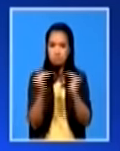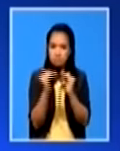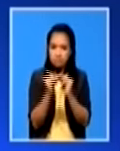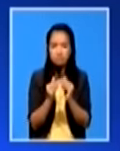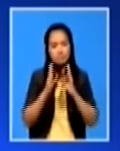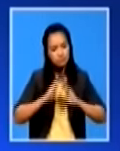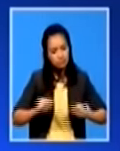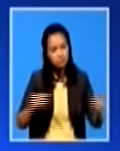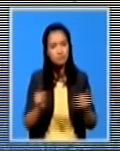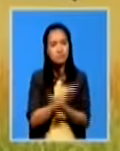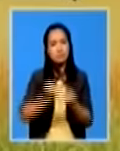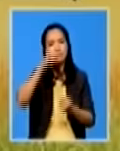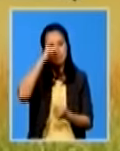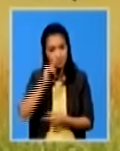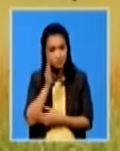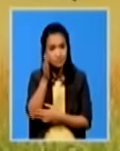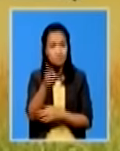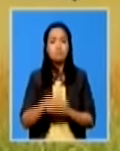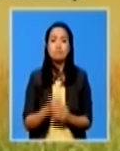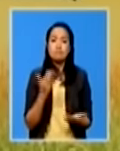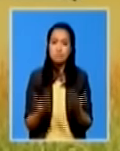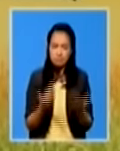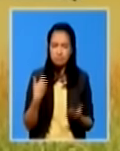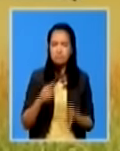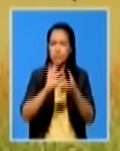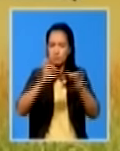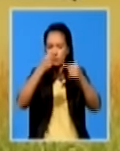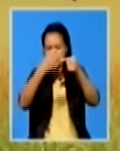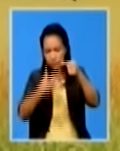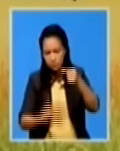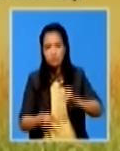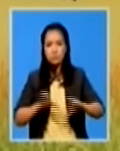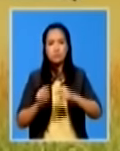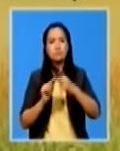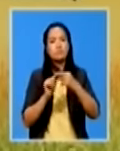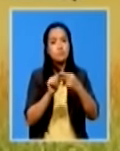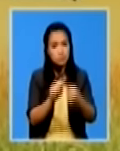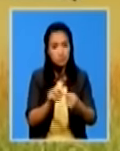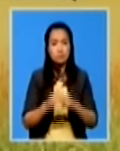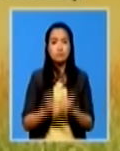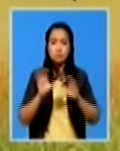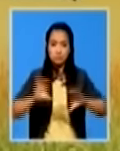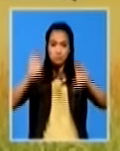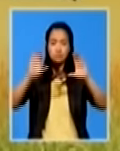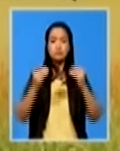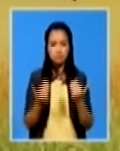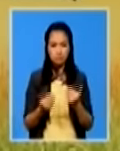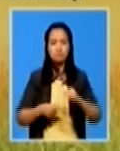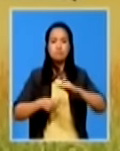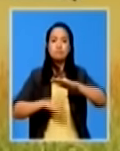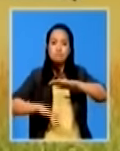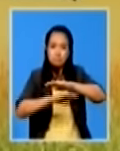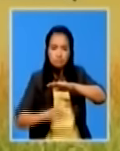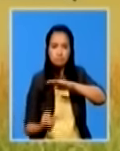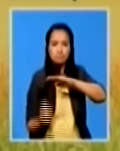ความสงบสุขในสังคมในอนาคตแต่อย่างไรก็ตามนะครับยังมีอีกหลายเรื่องด้วยกันที่ต้องดำเนินการอย่างต่อเนื่องรัฐบาลนี้ก็ได้วางรากฐานไ